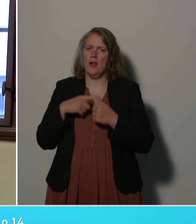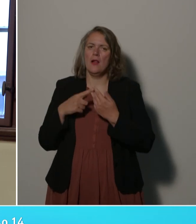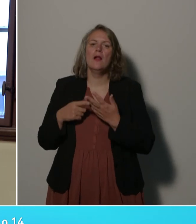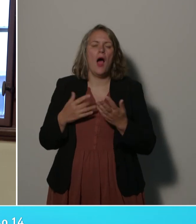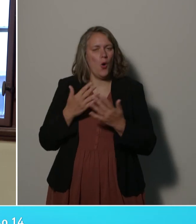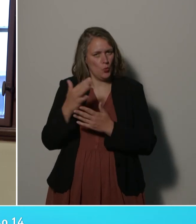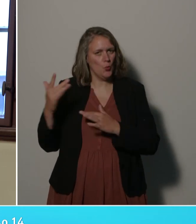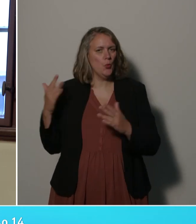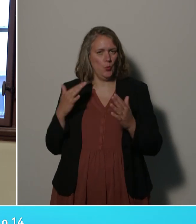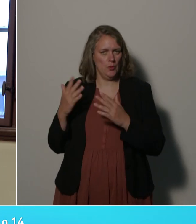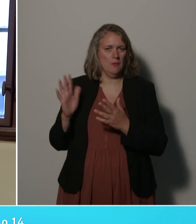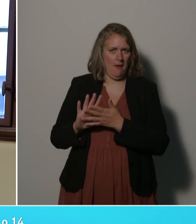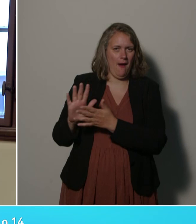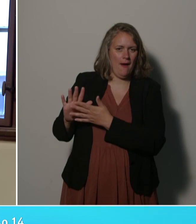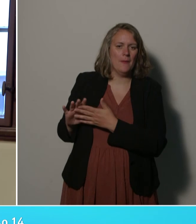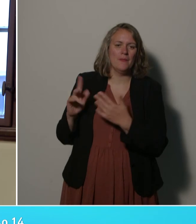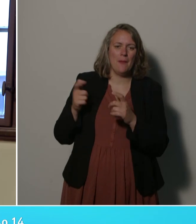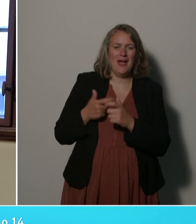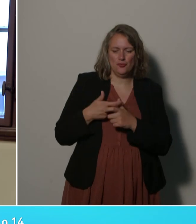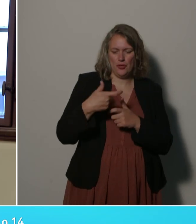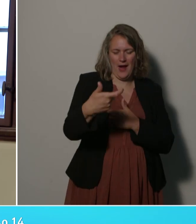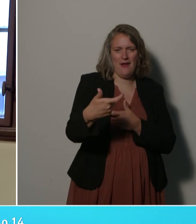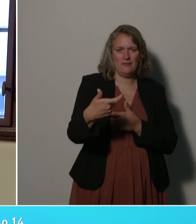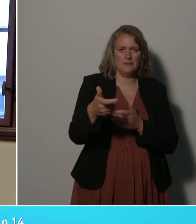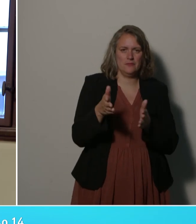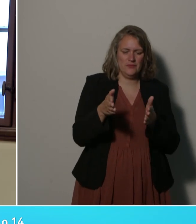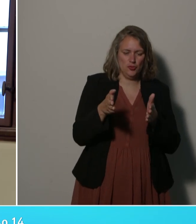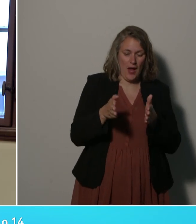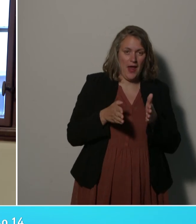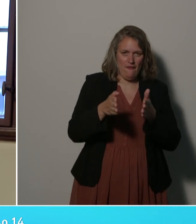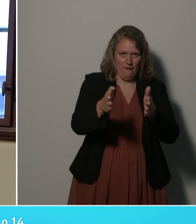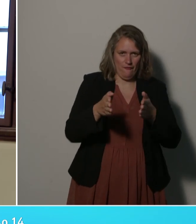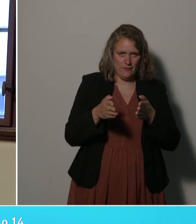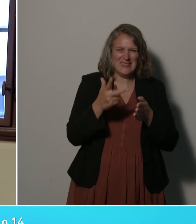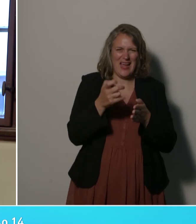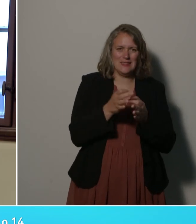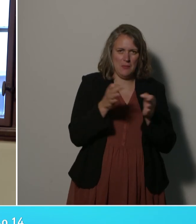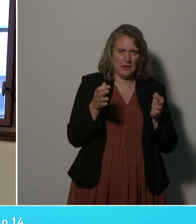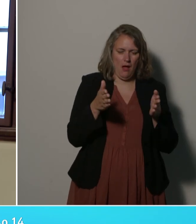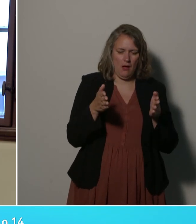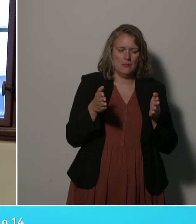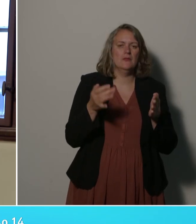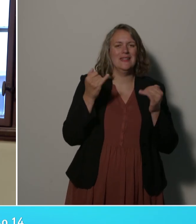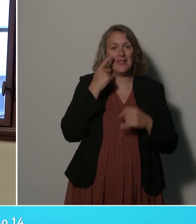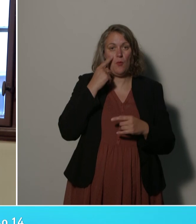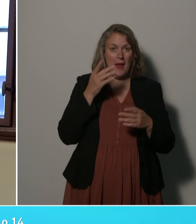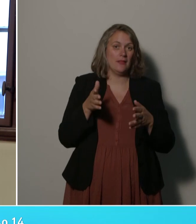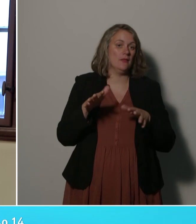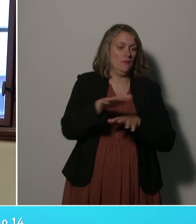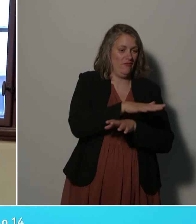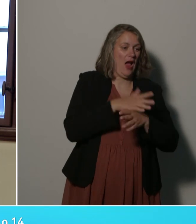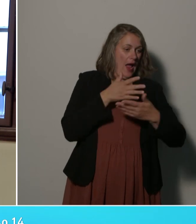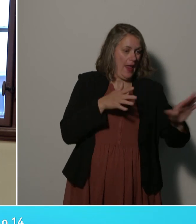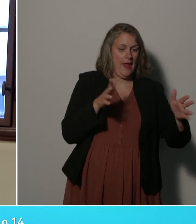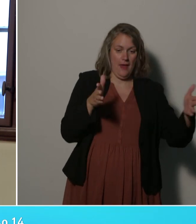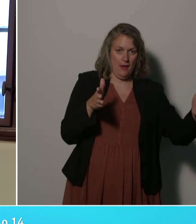werden, aber es kann in diesem Streifen eben kein Wald sein, den es heute per Definition